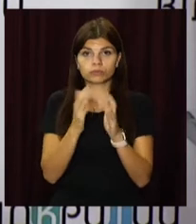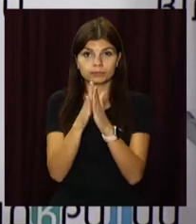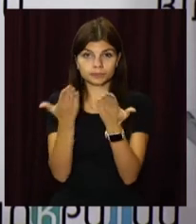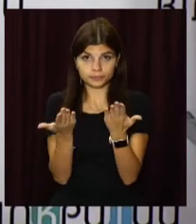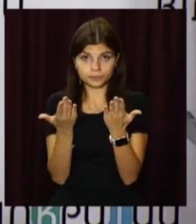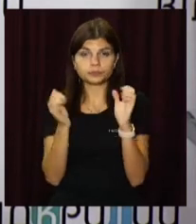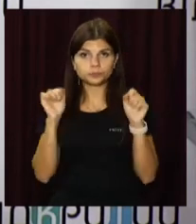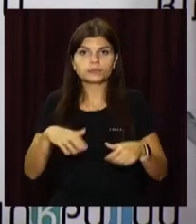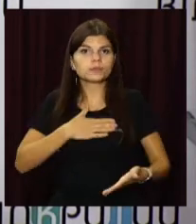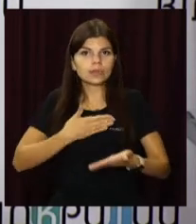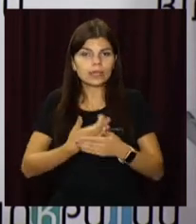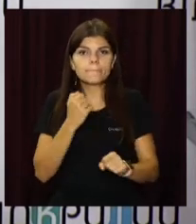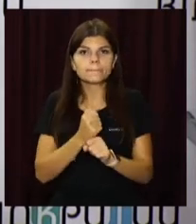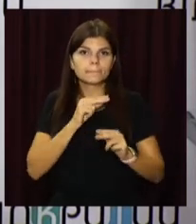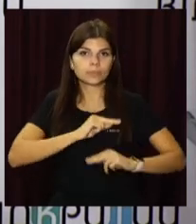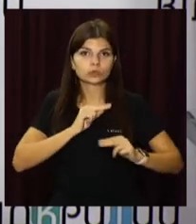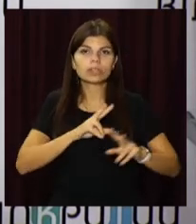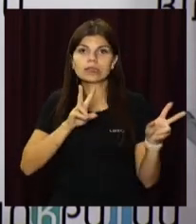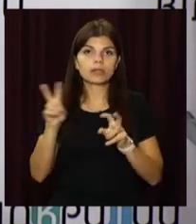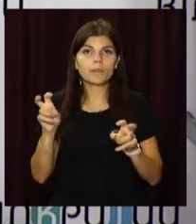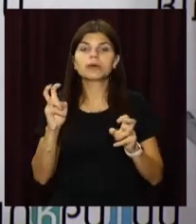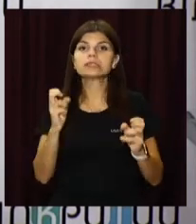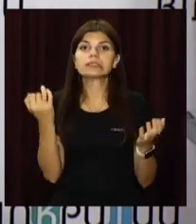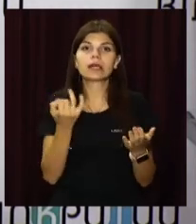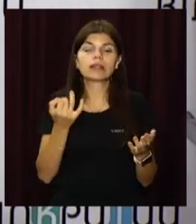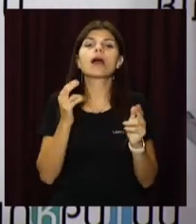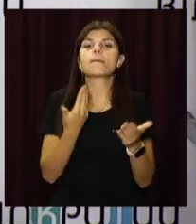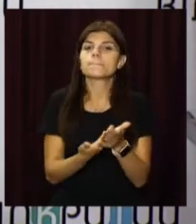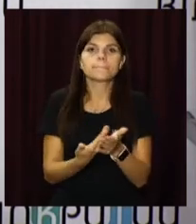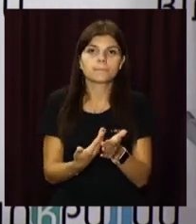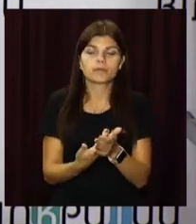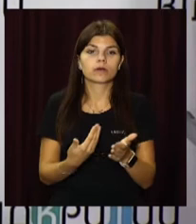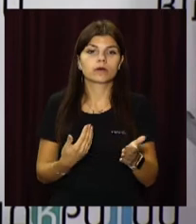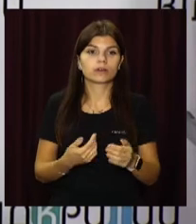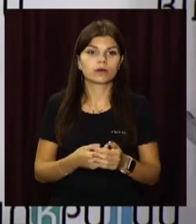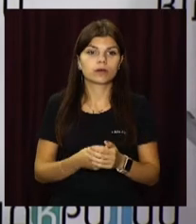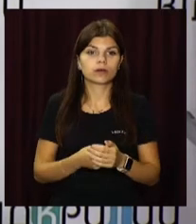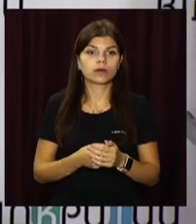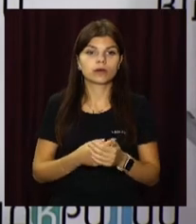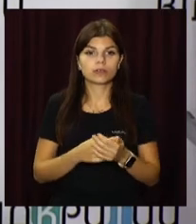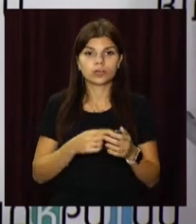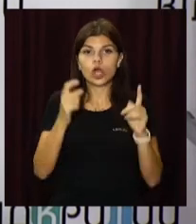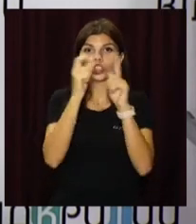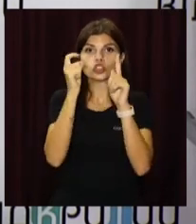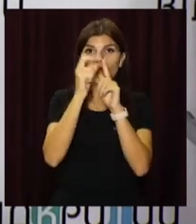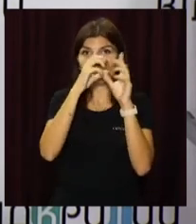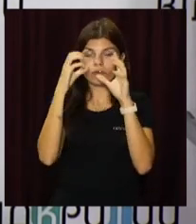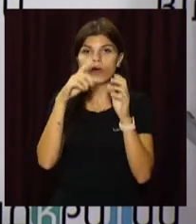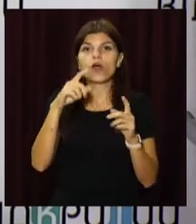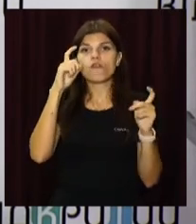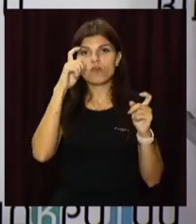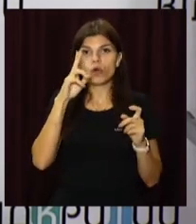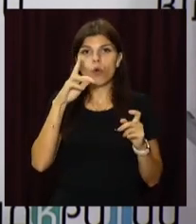могли активно працювати з темою, з цікавинками, такими, наприклад, як хмаринки слів,